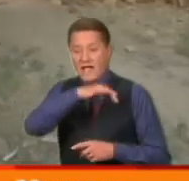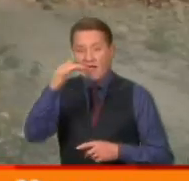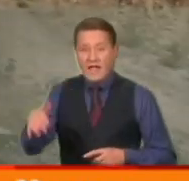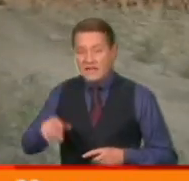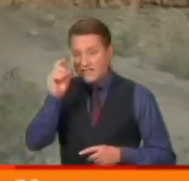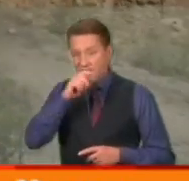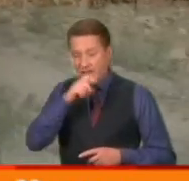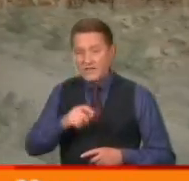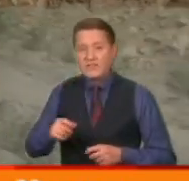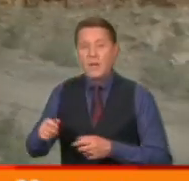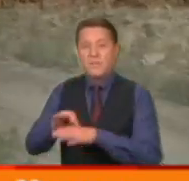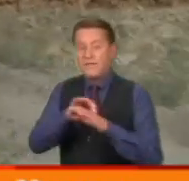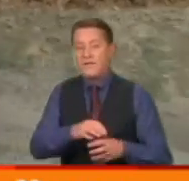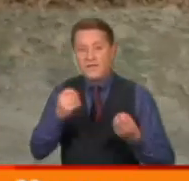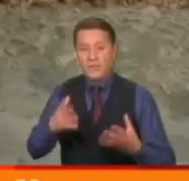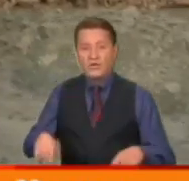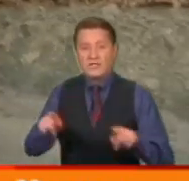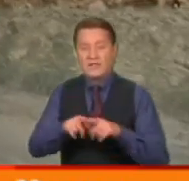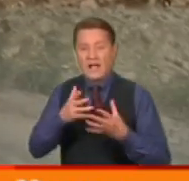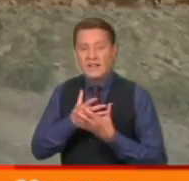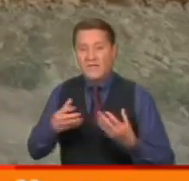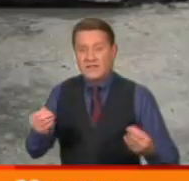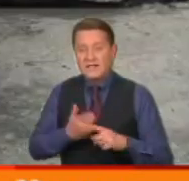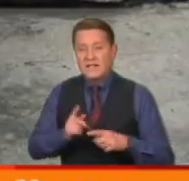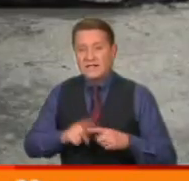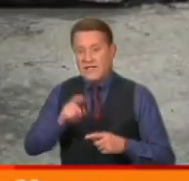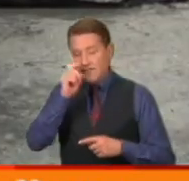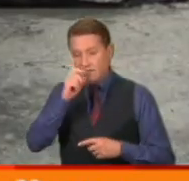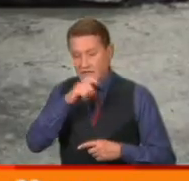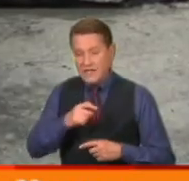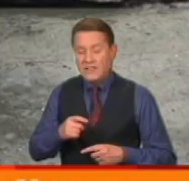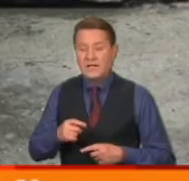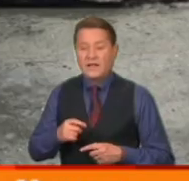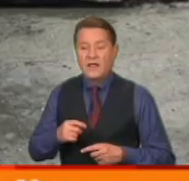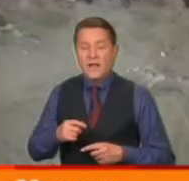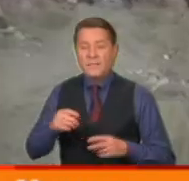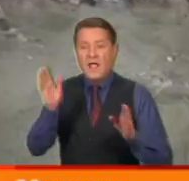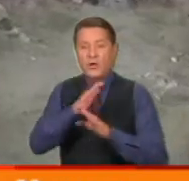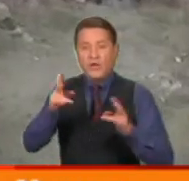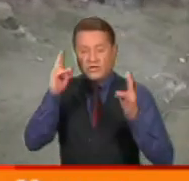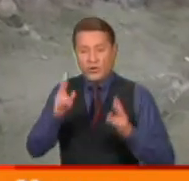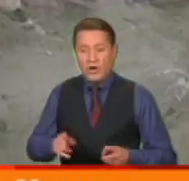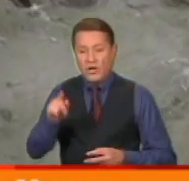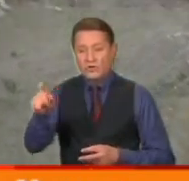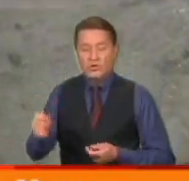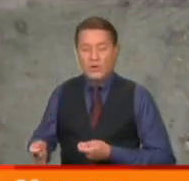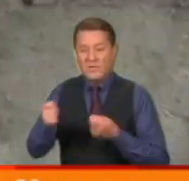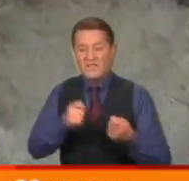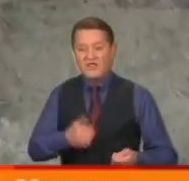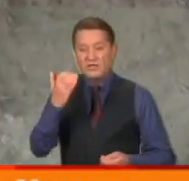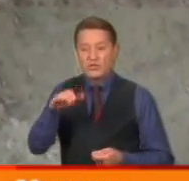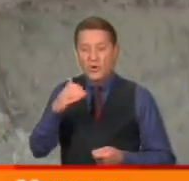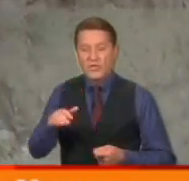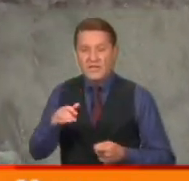мене привів не просто так. Навесні цей стихійний смітник ледь не накоїв екологічного лиха. Сюди хтось привіз та викинув